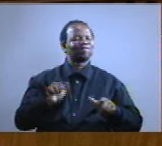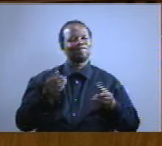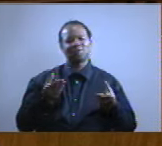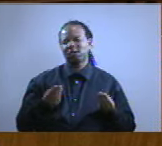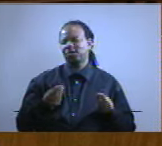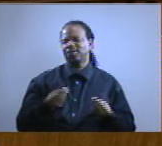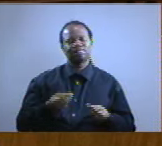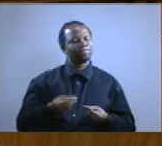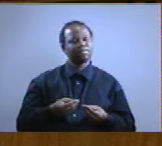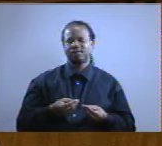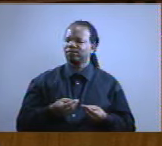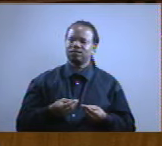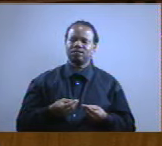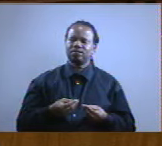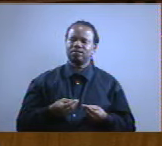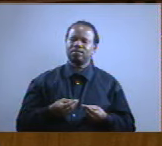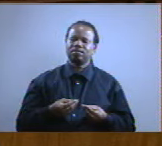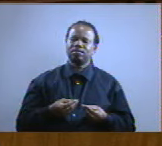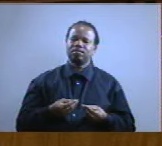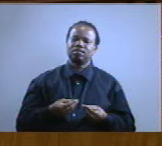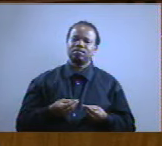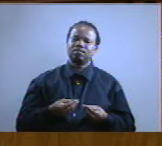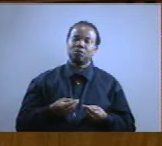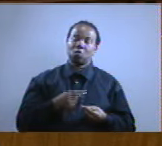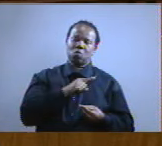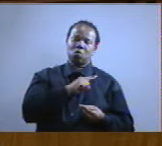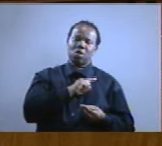'n sensitieve kwessie is.